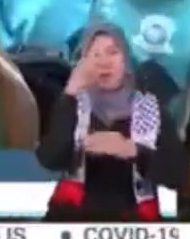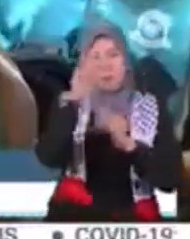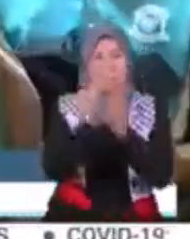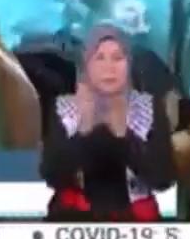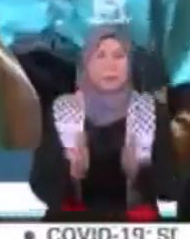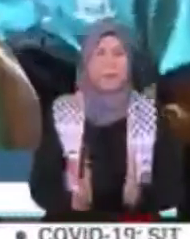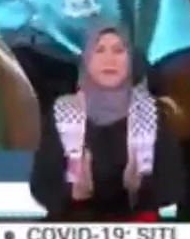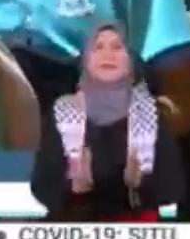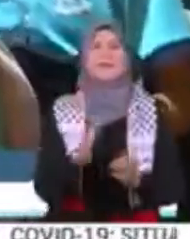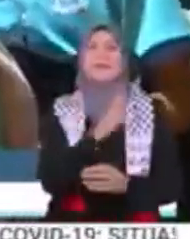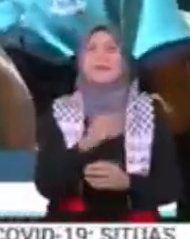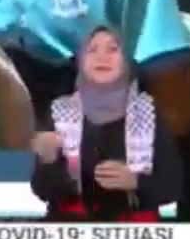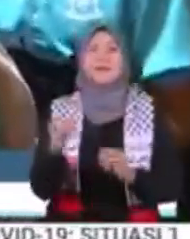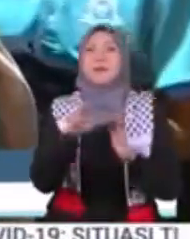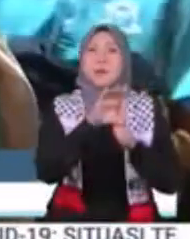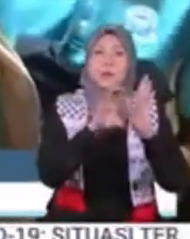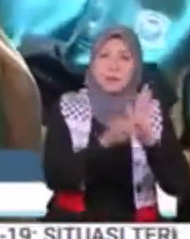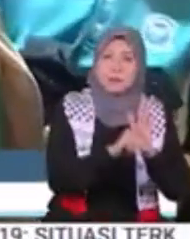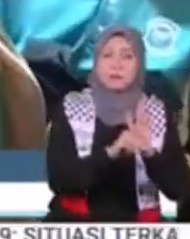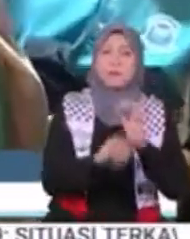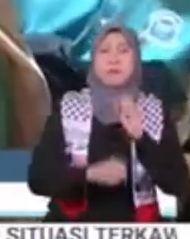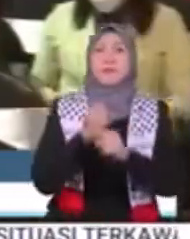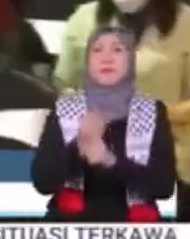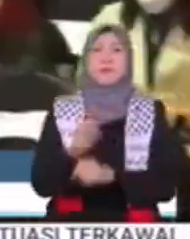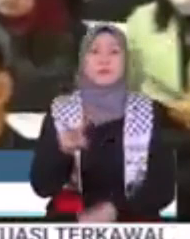baik kurikulum persekolahan 2027.